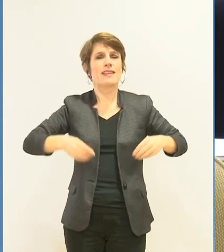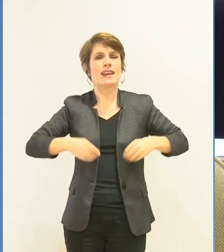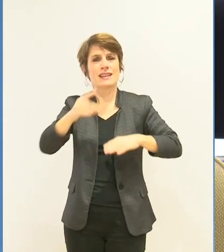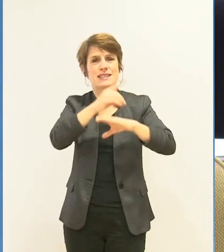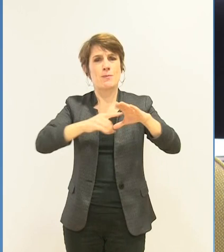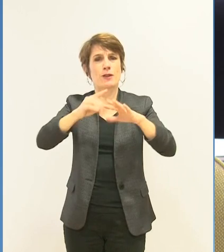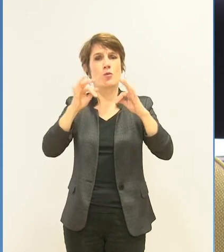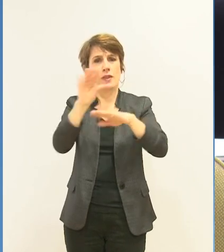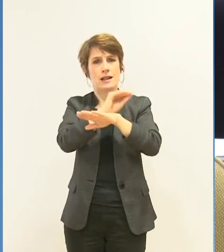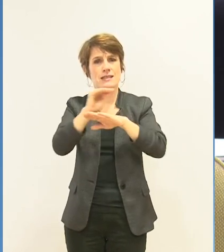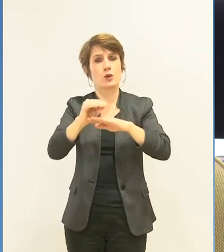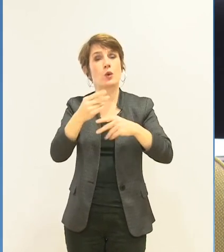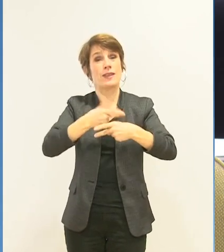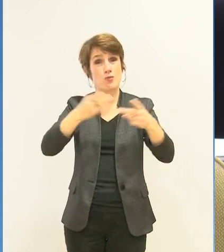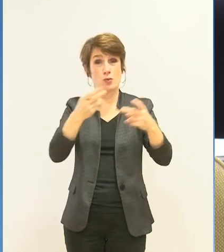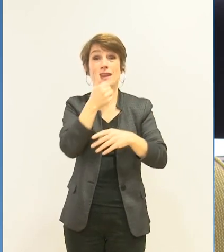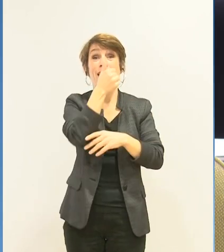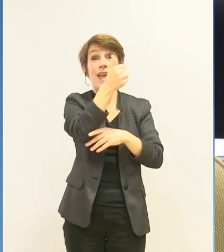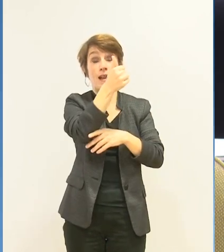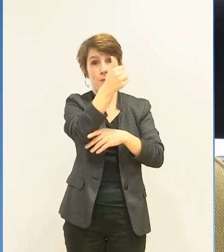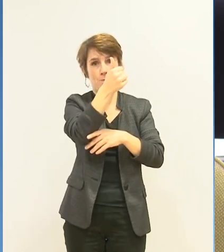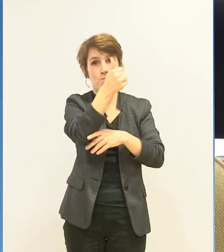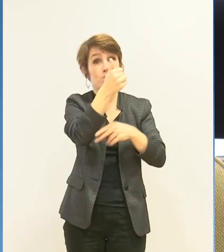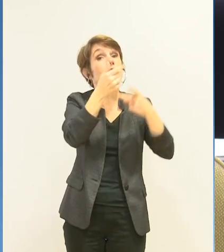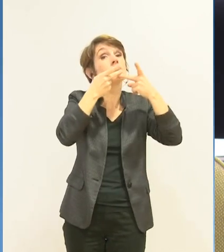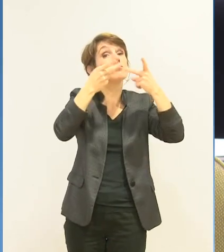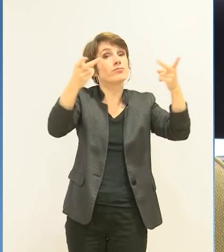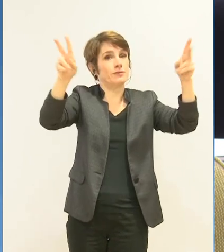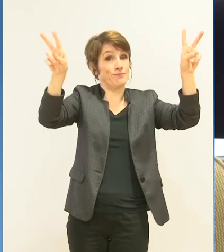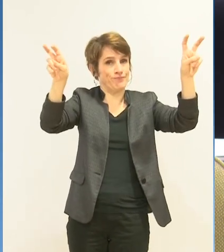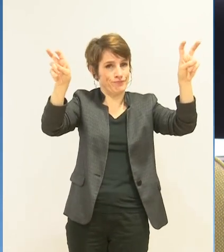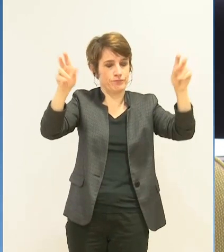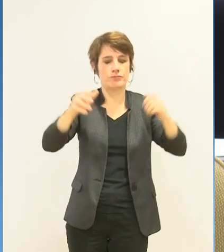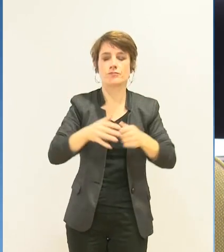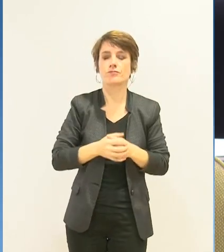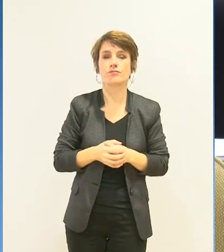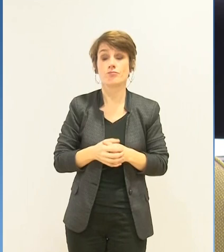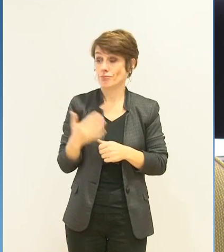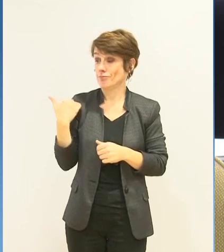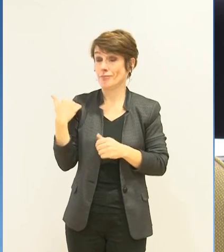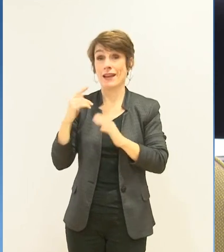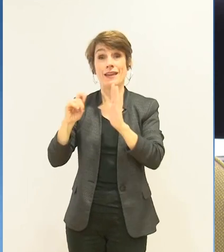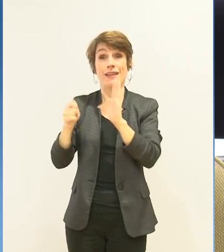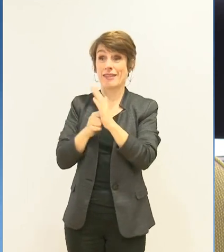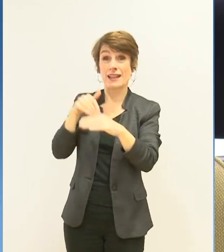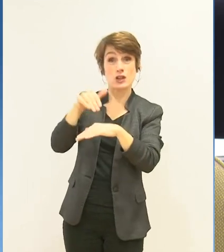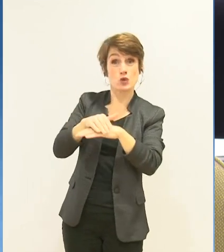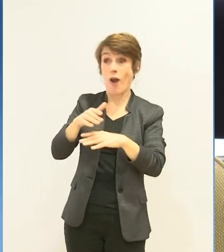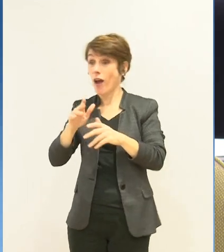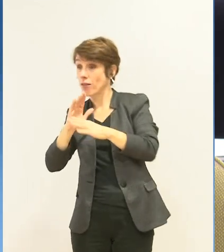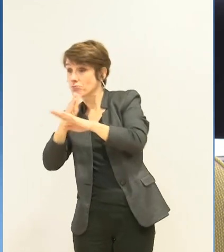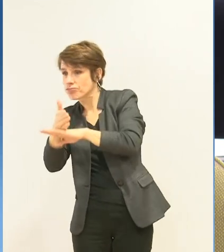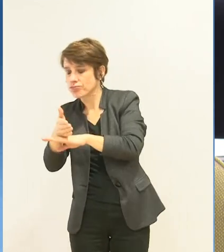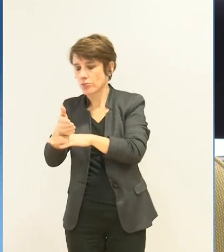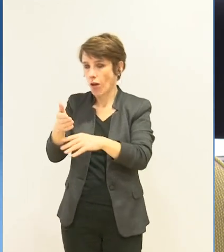indique et je la cite encore une fois pour que les choses soient précises ce soir-là ce lieu pouvait être considéré comme un établissement